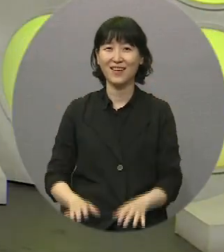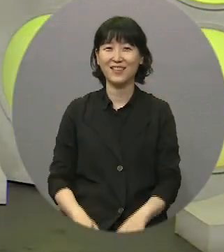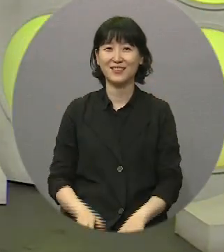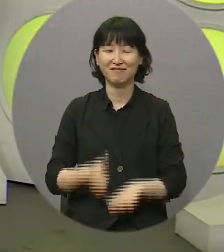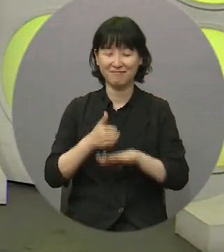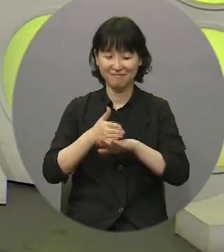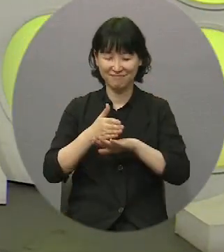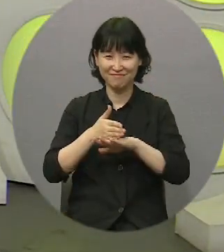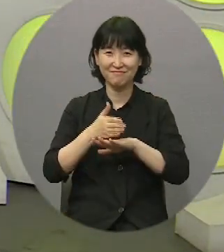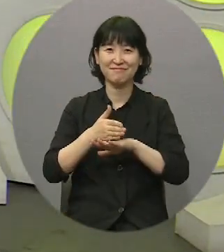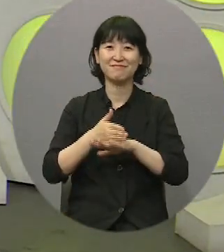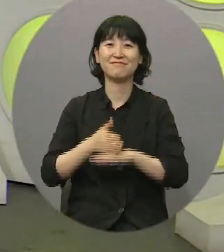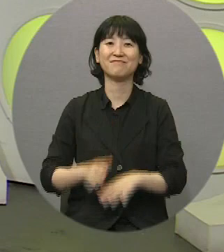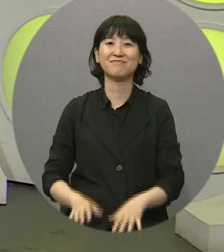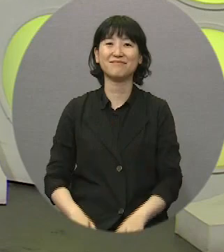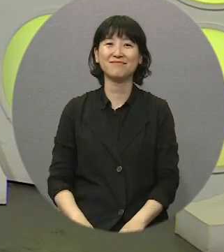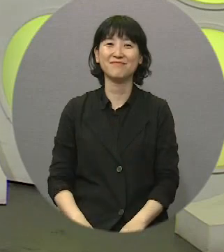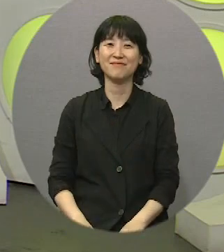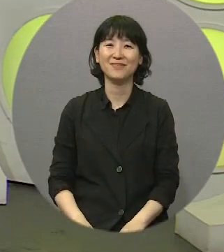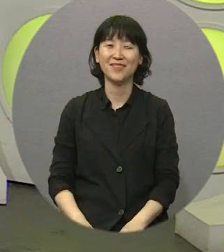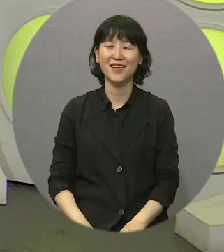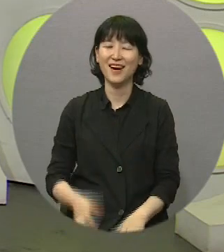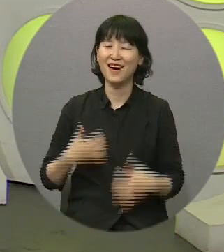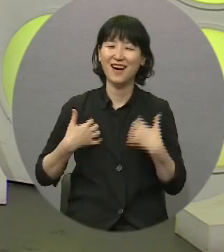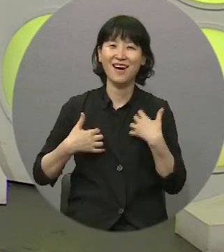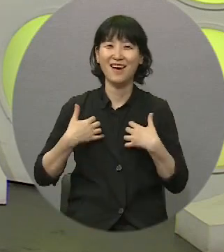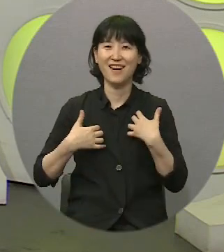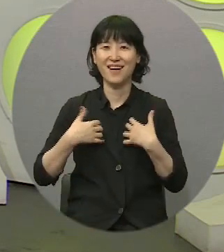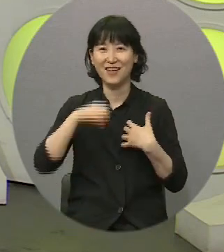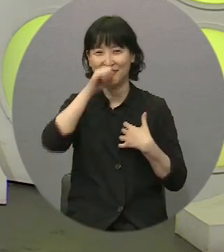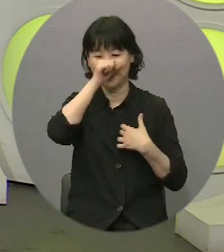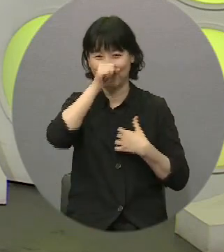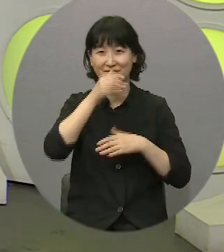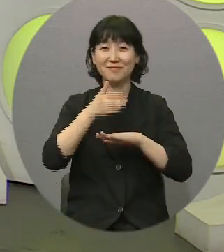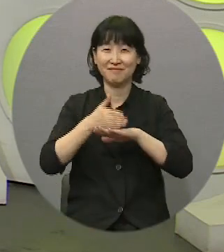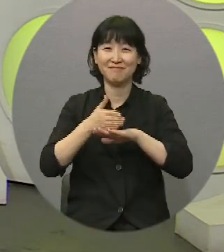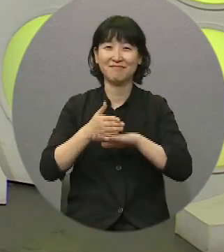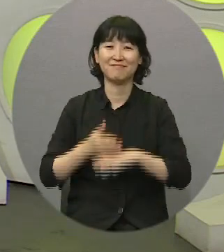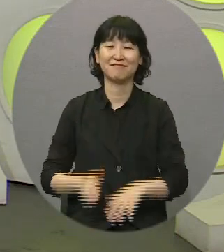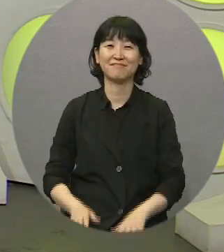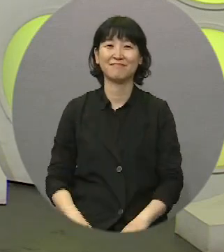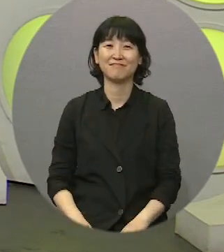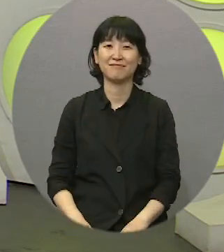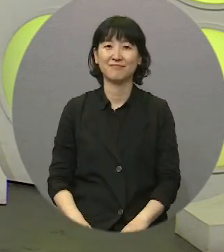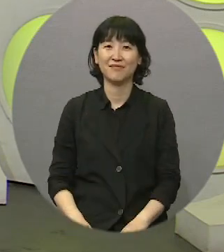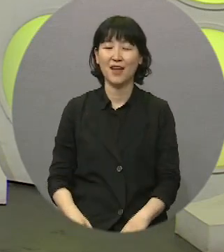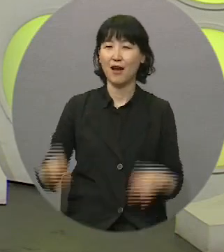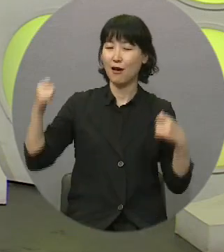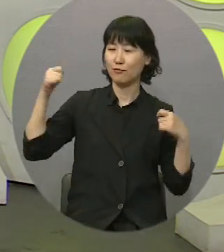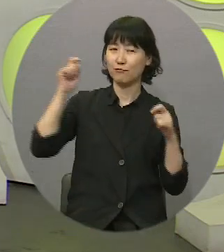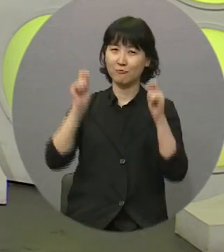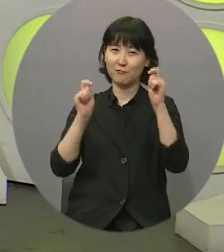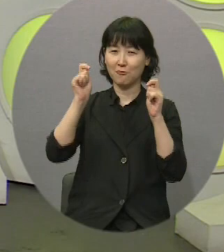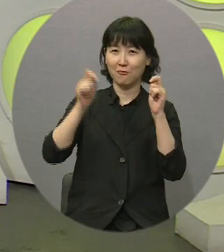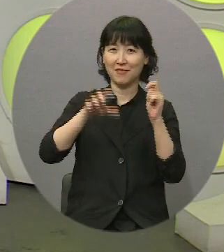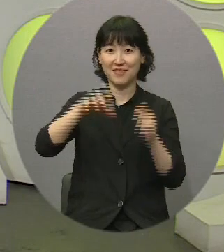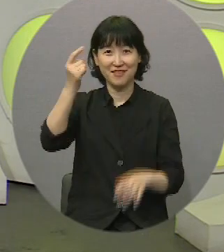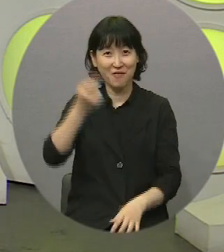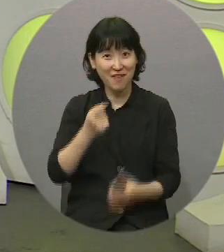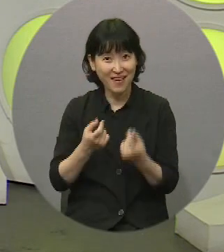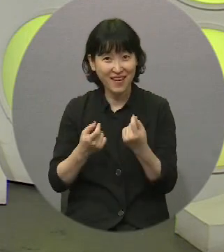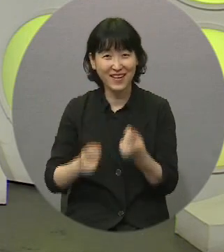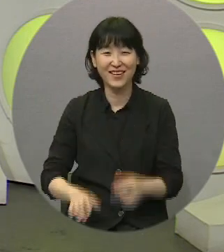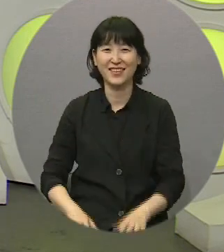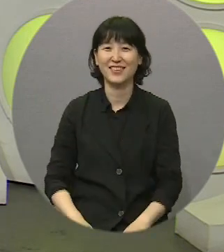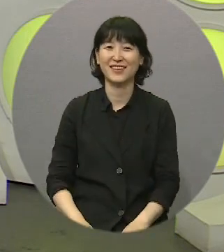고맙습니다. 오, 신나요. 네, 고맙습니다. 예, 그냥 뭐 나이트인 것 같아요. 김지미